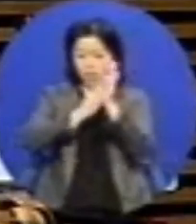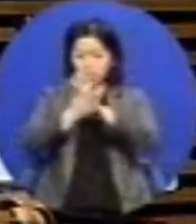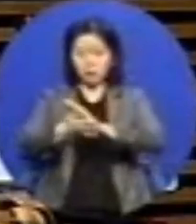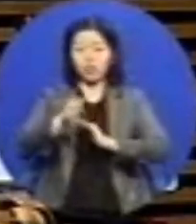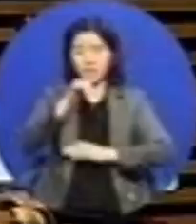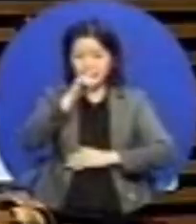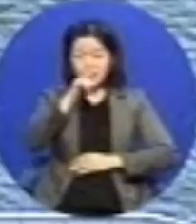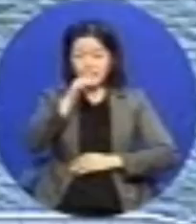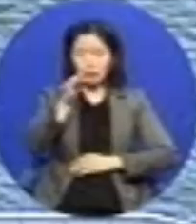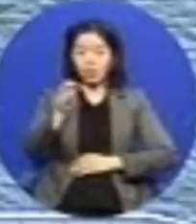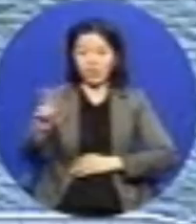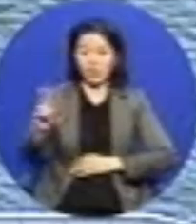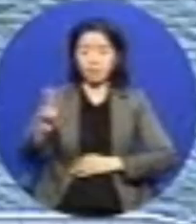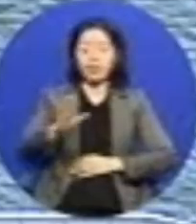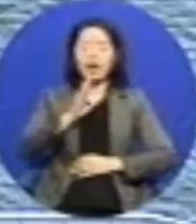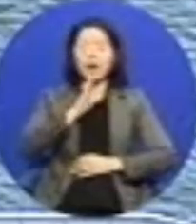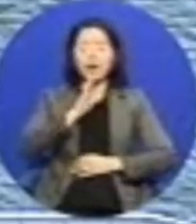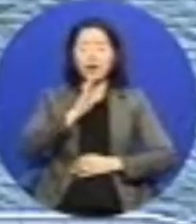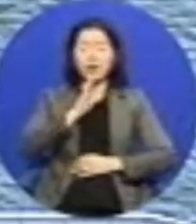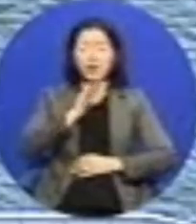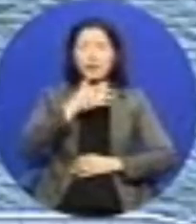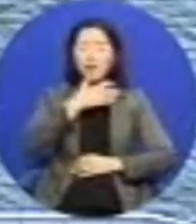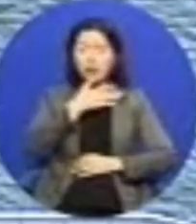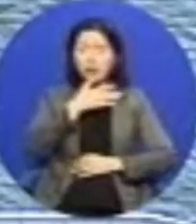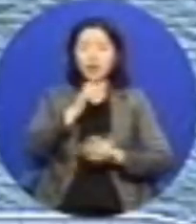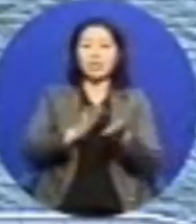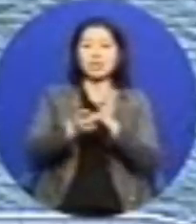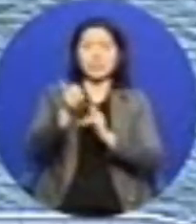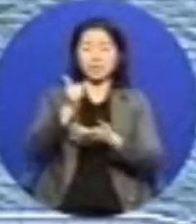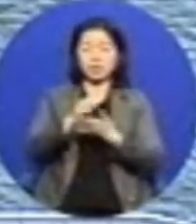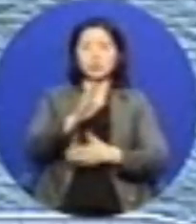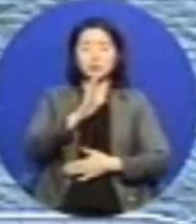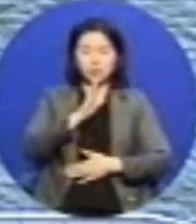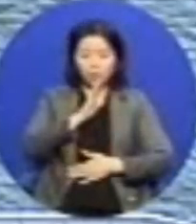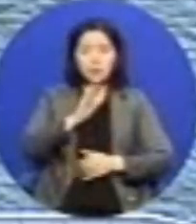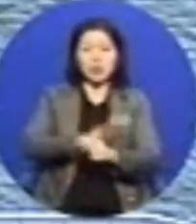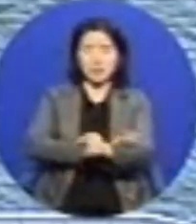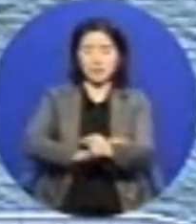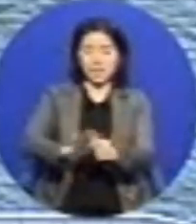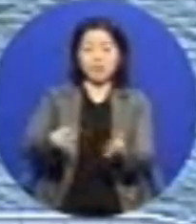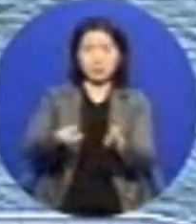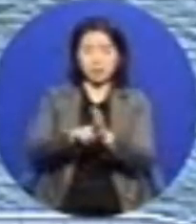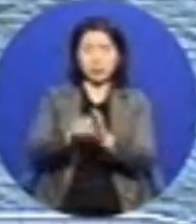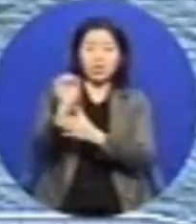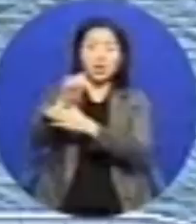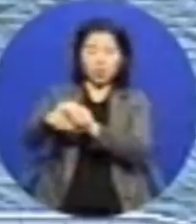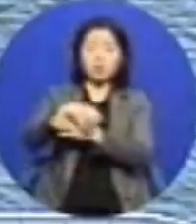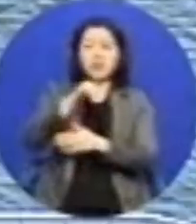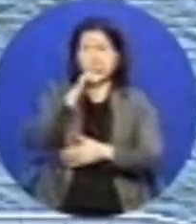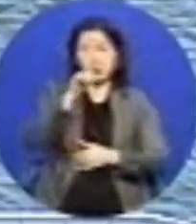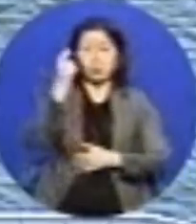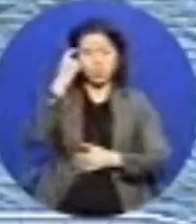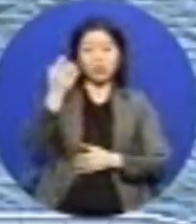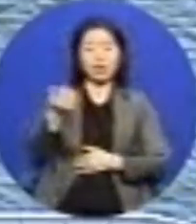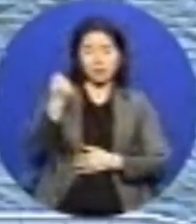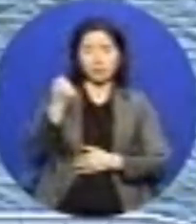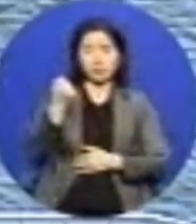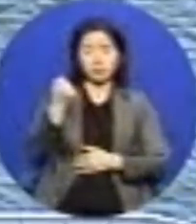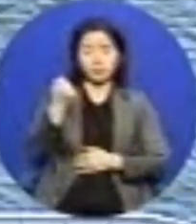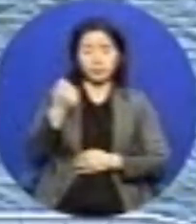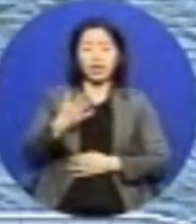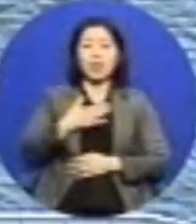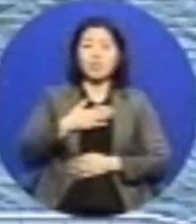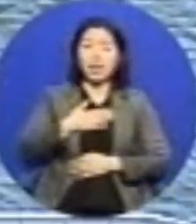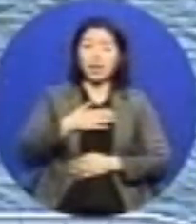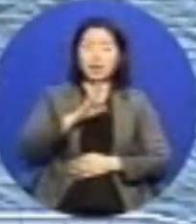아비로서 예수를 제대로 믿는 열매가 있다고 볼 수 있죠 자 여러분 예수님을 내가 그러면 정말